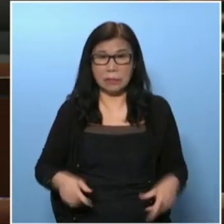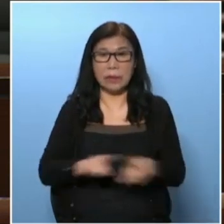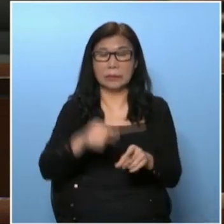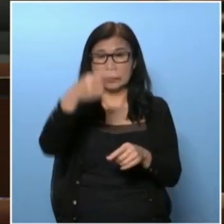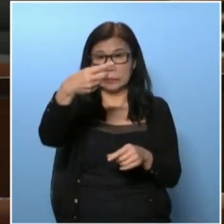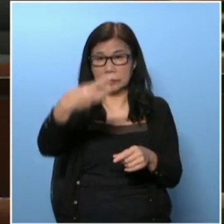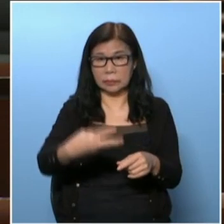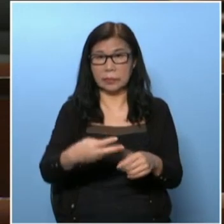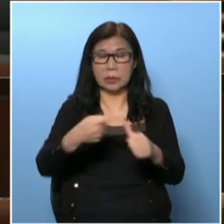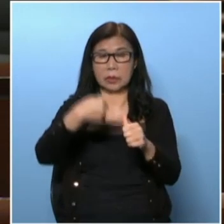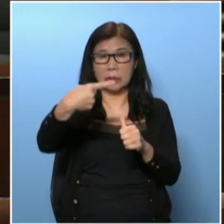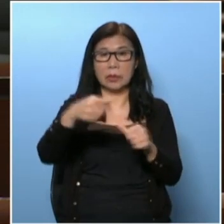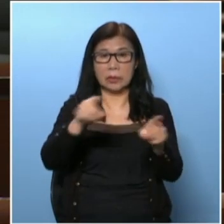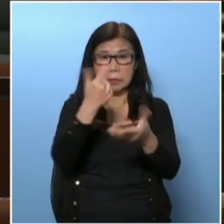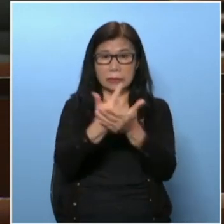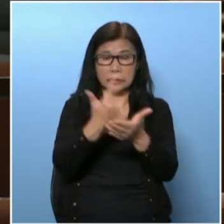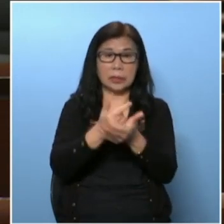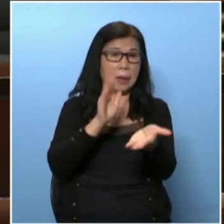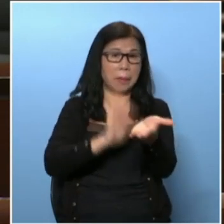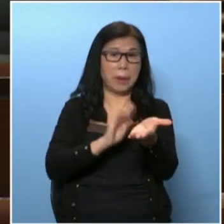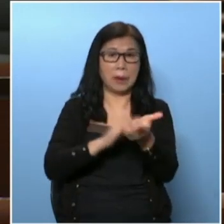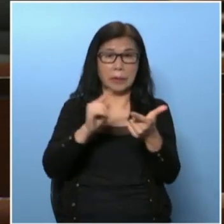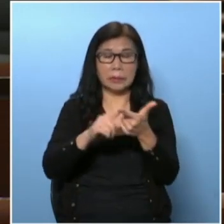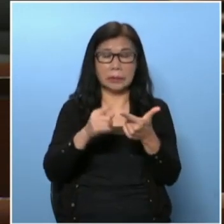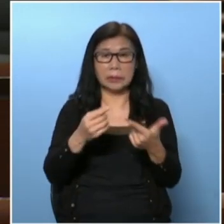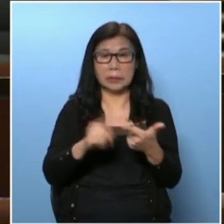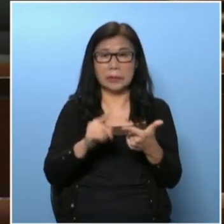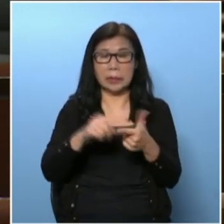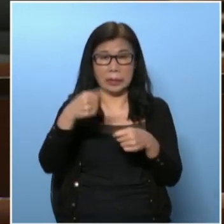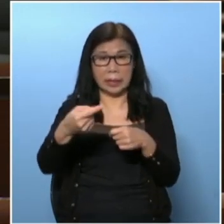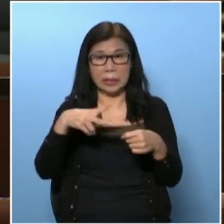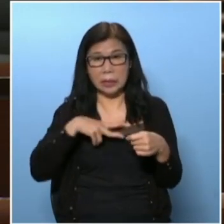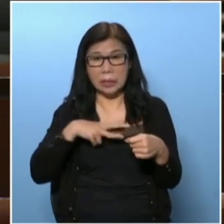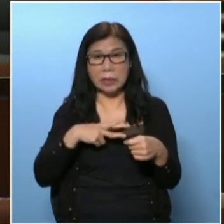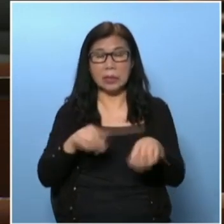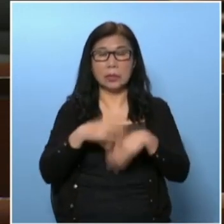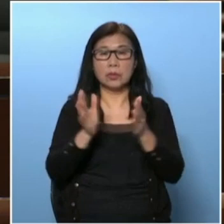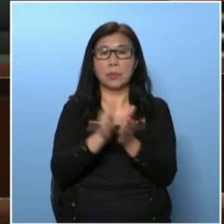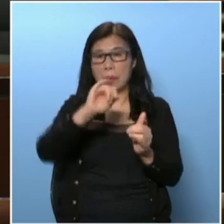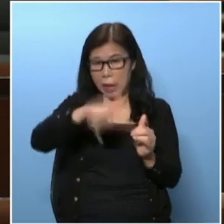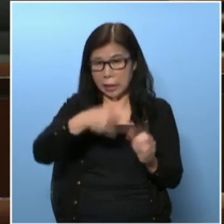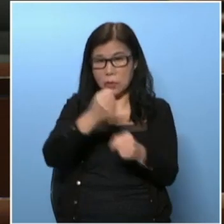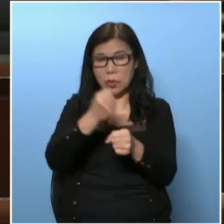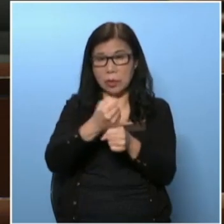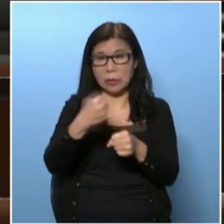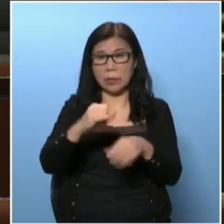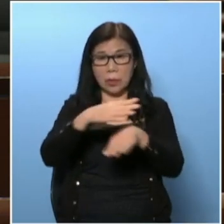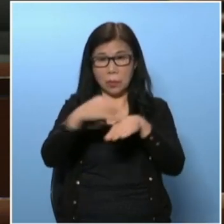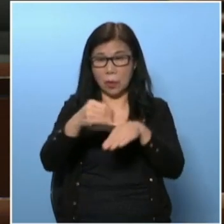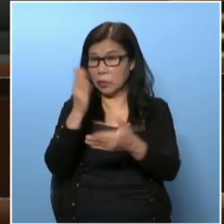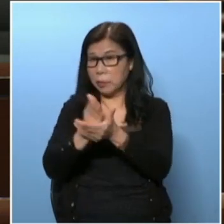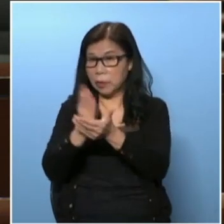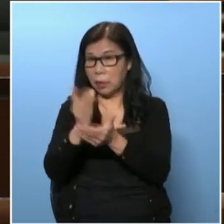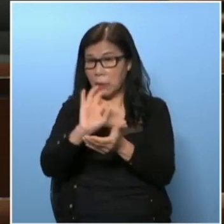下。第一就係嚴重疾病或者其他嘅情況無力履行職務，毛議員應該都唔